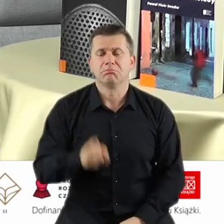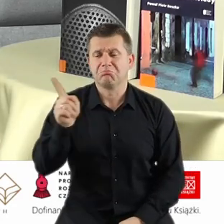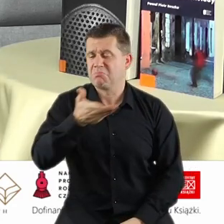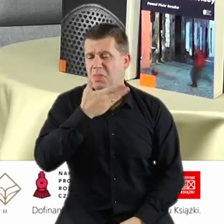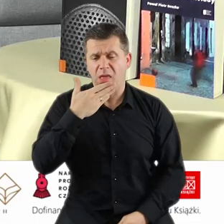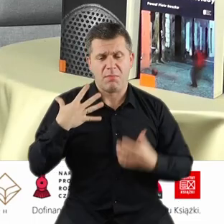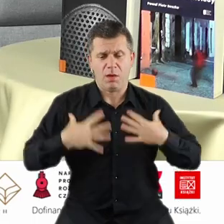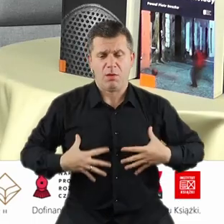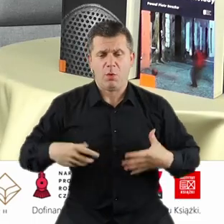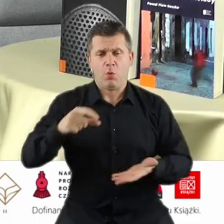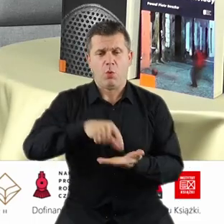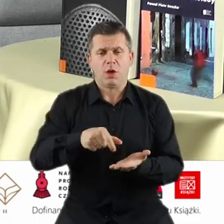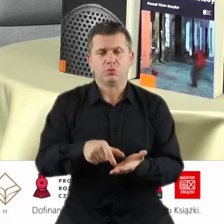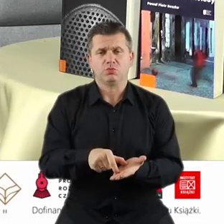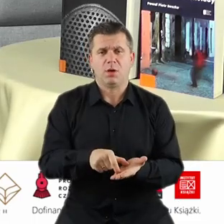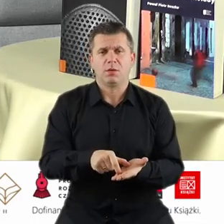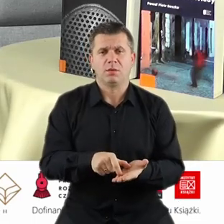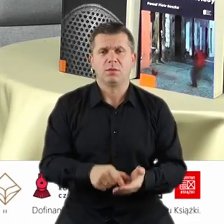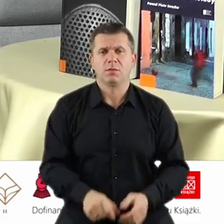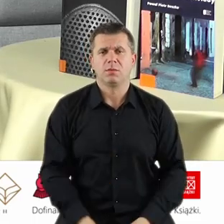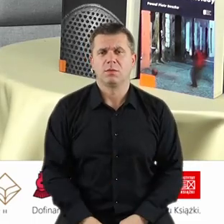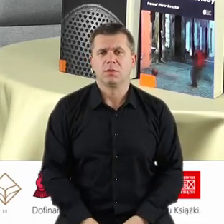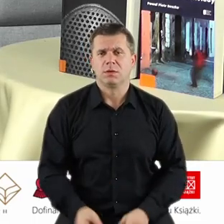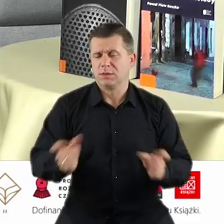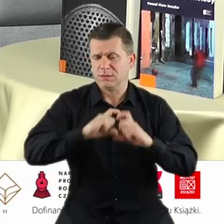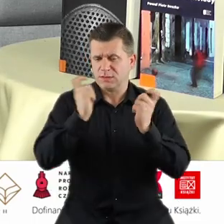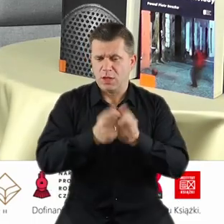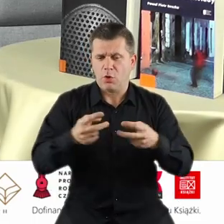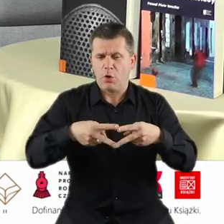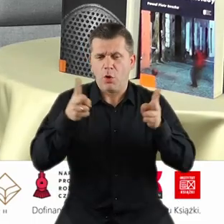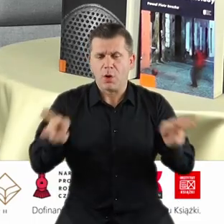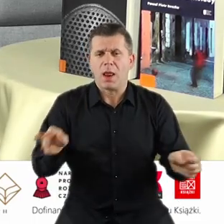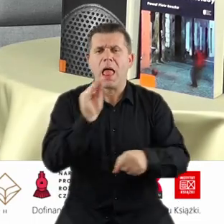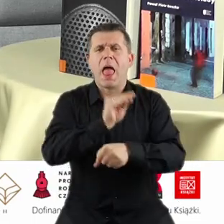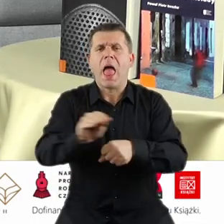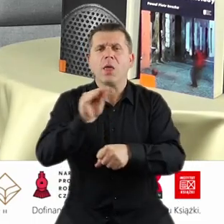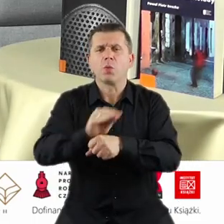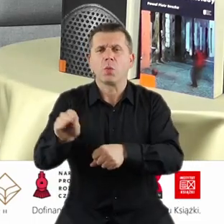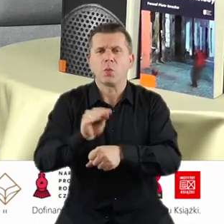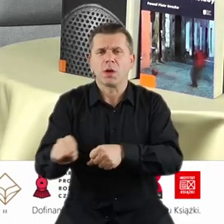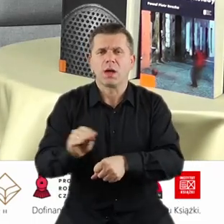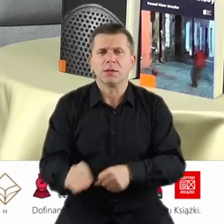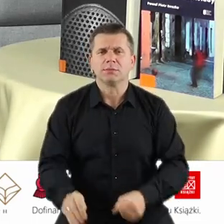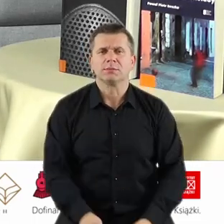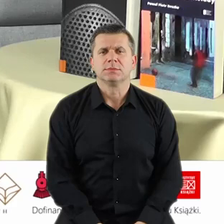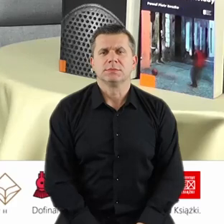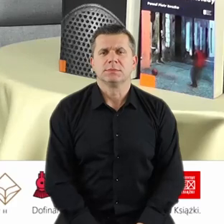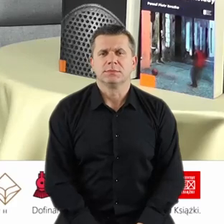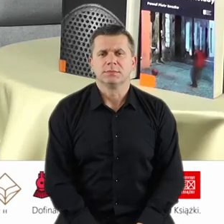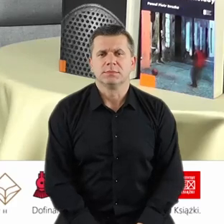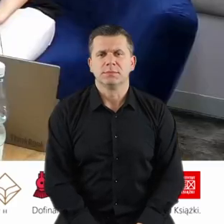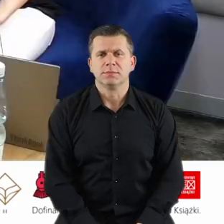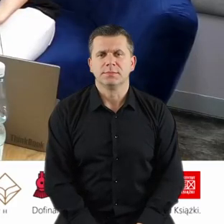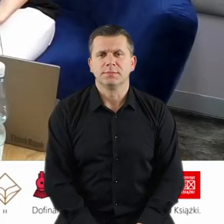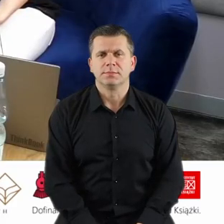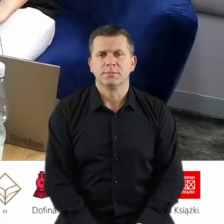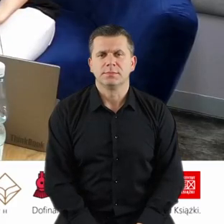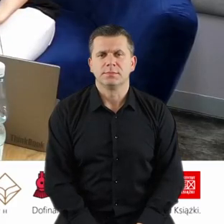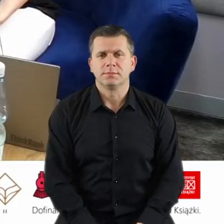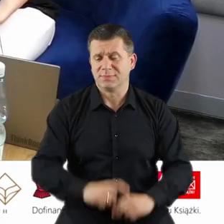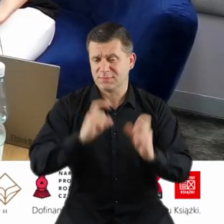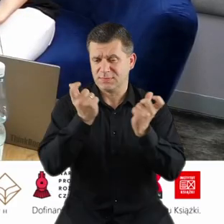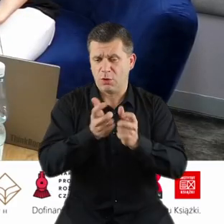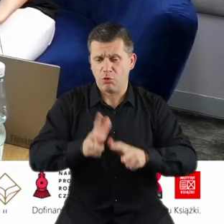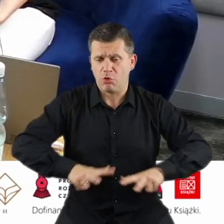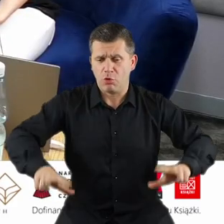która nie ma łazienki i przez cały okres edukacji nigdy nie zaprosiła nikogo do siebie ze szkoły,